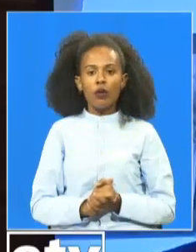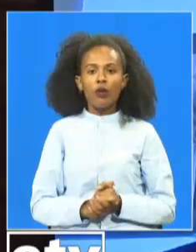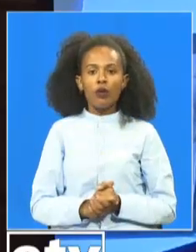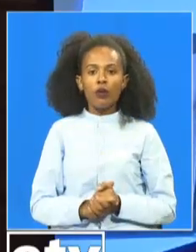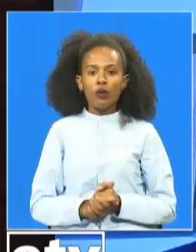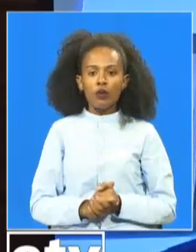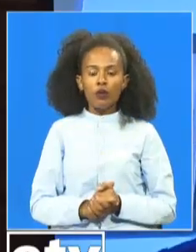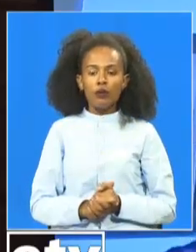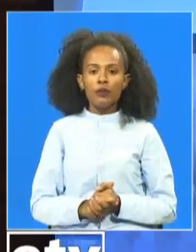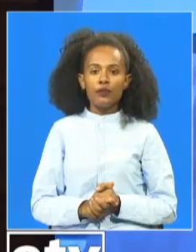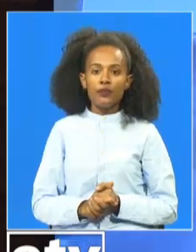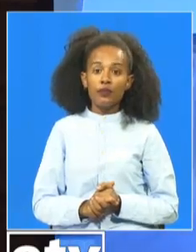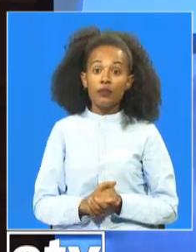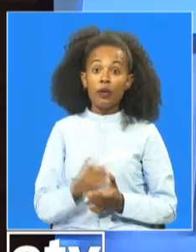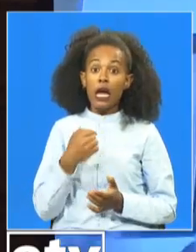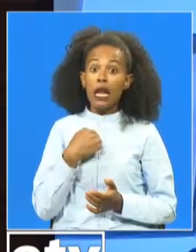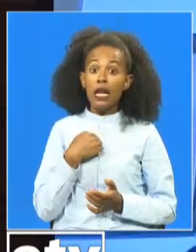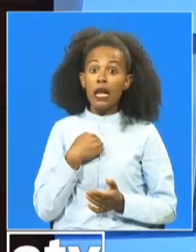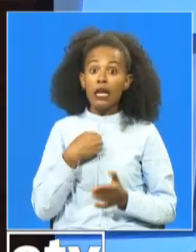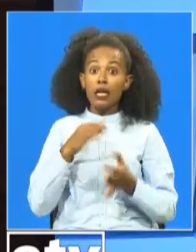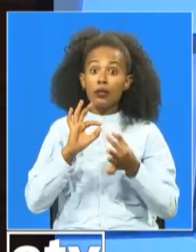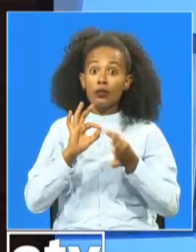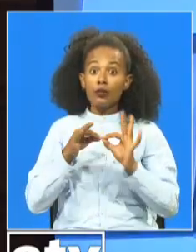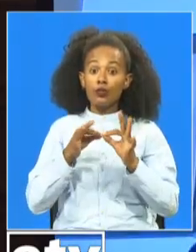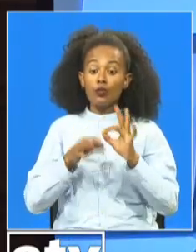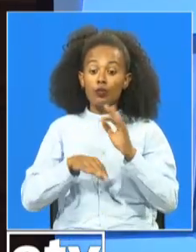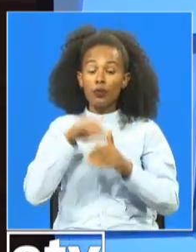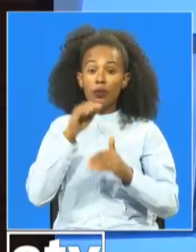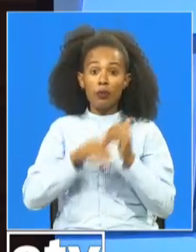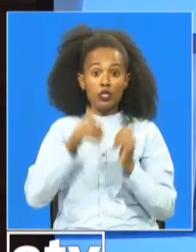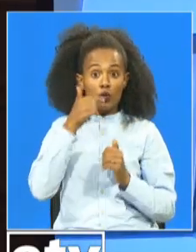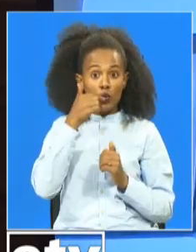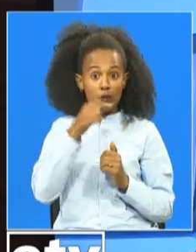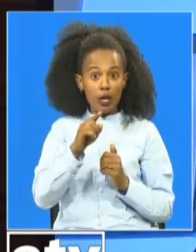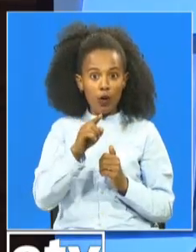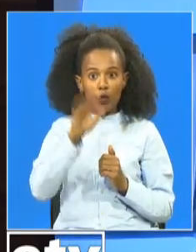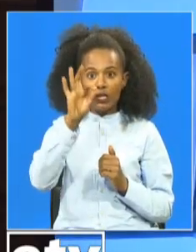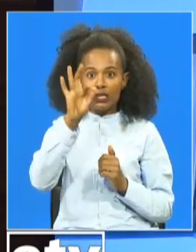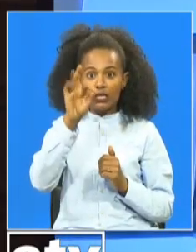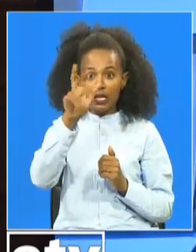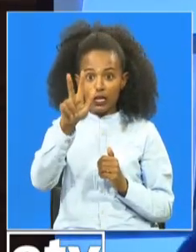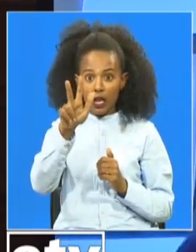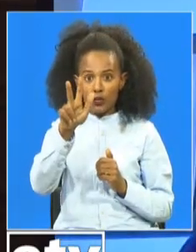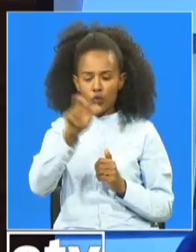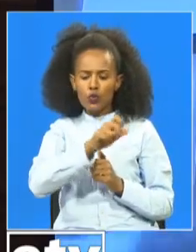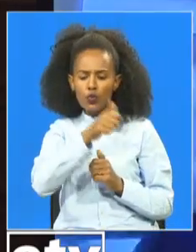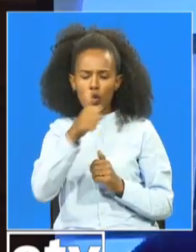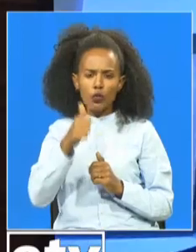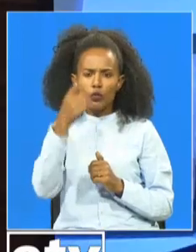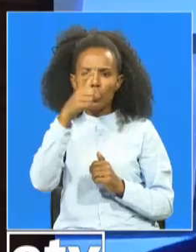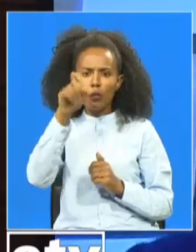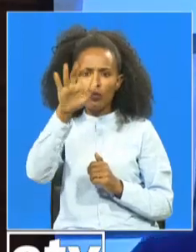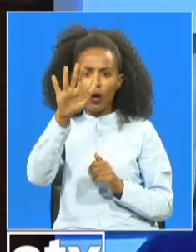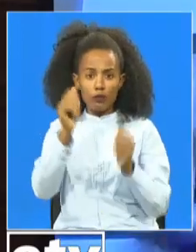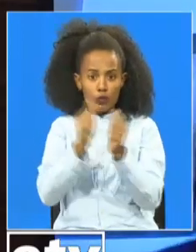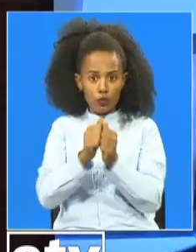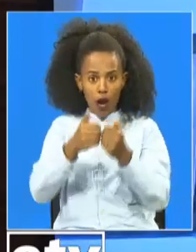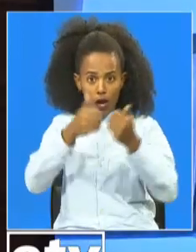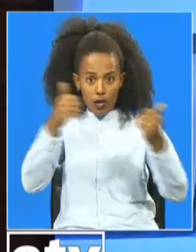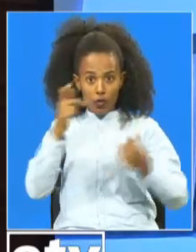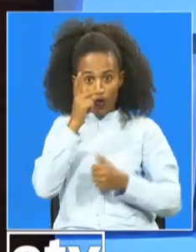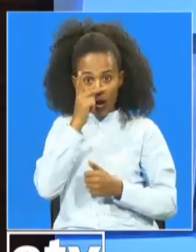ስለዚህ ለእኔ ለትርጉሙ የሚመቸው የሚለው ምንድን ነው? 93ን ከሌሎቹ ከ105ቱ ጋር ለይቶ